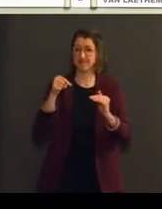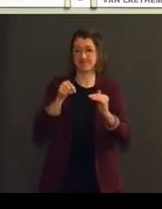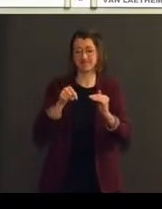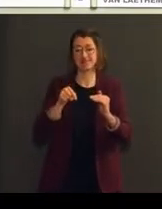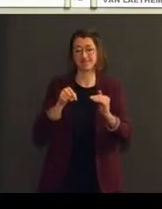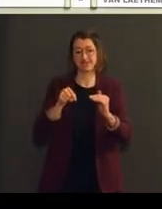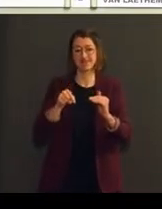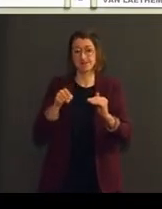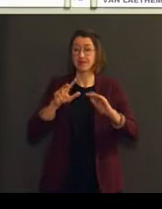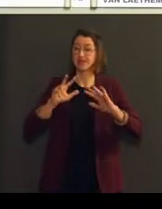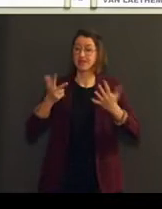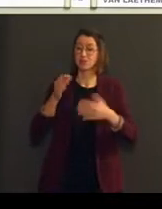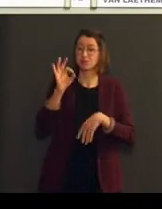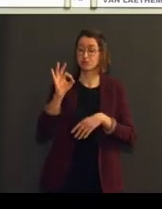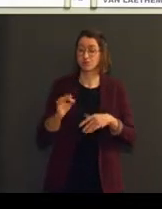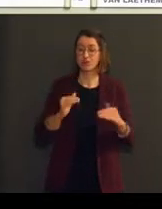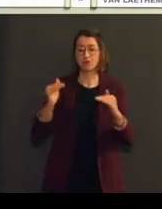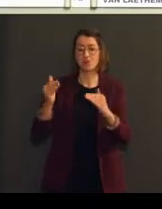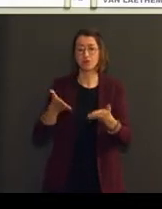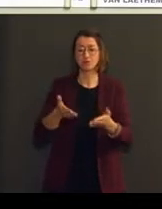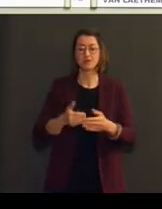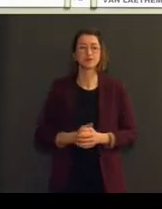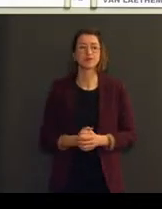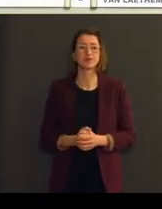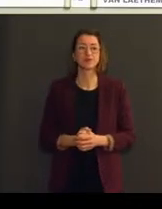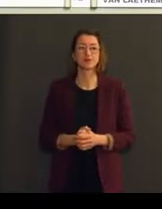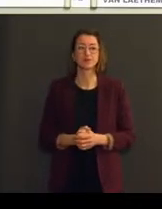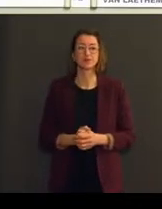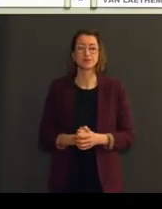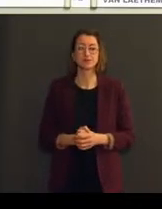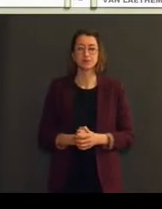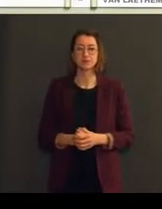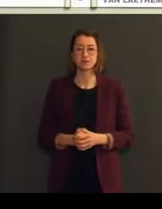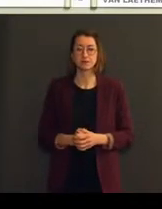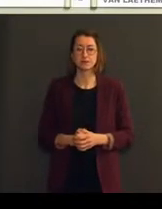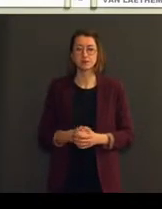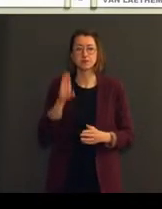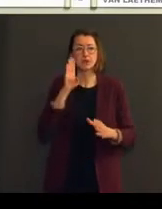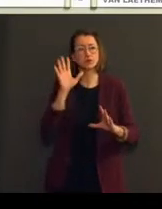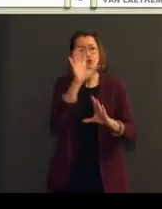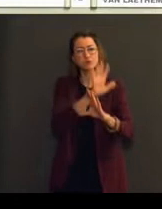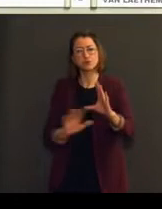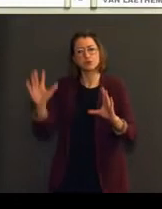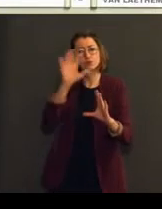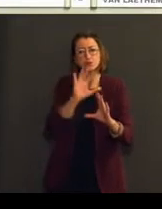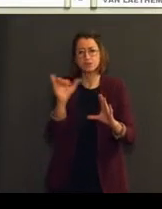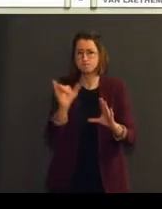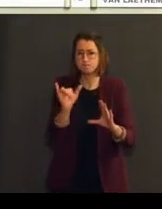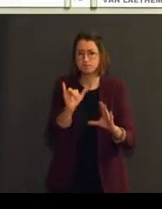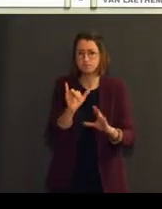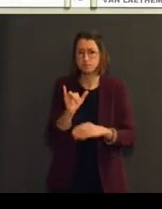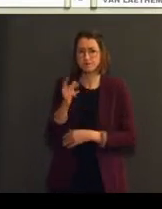de 18%. Si on essaie de voir ce qui se passe au niveau national, au niveau des cartes, on se rend